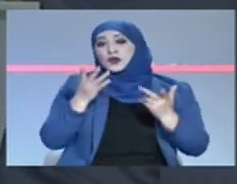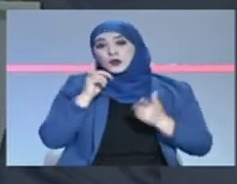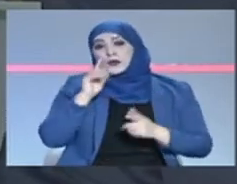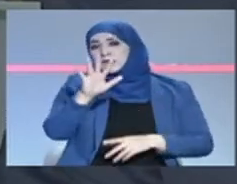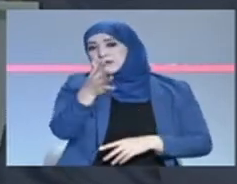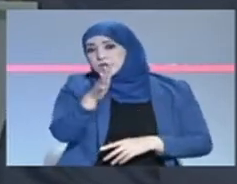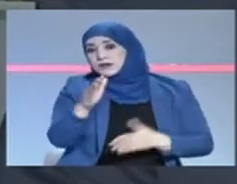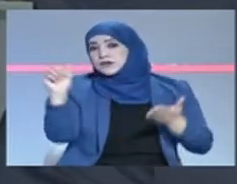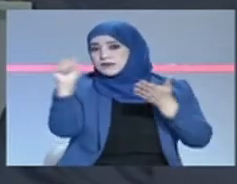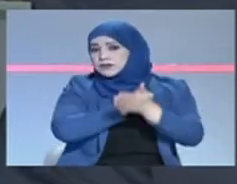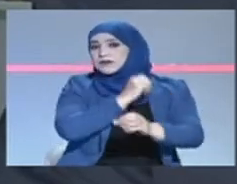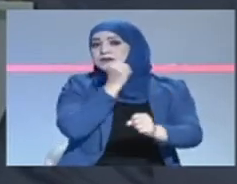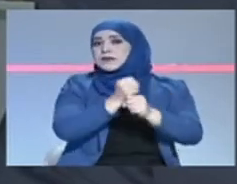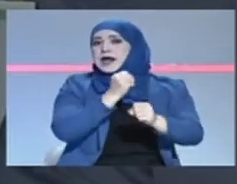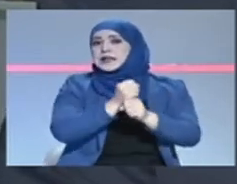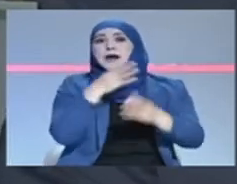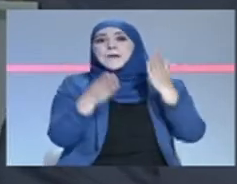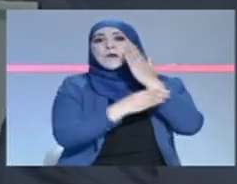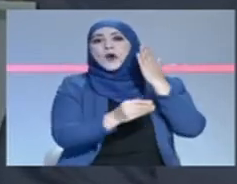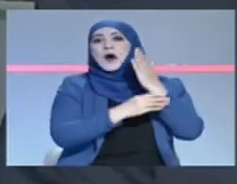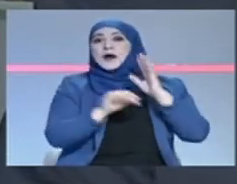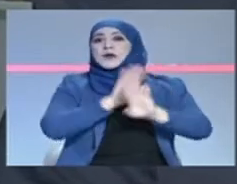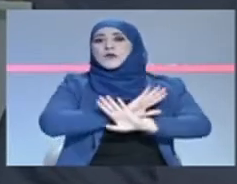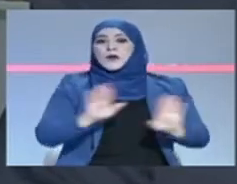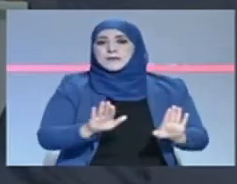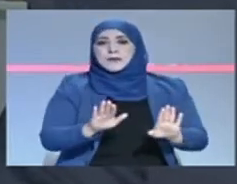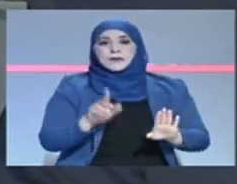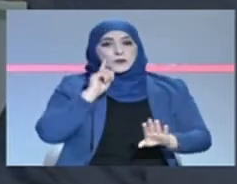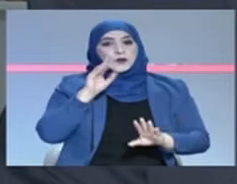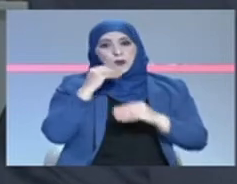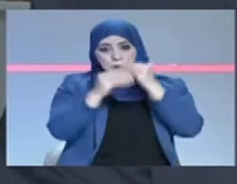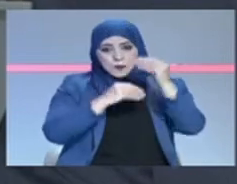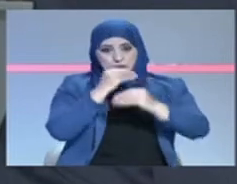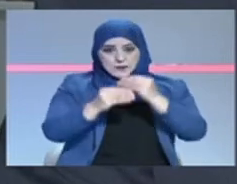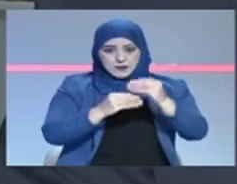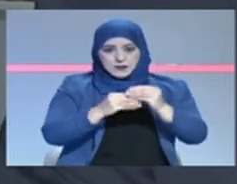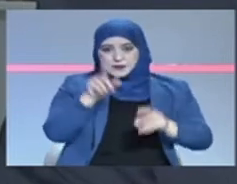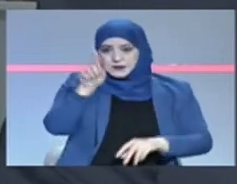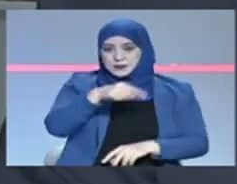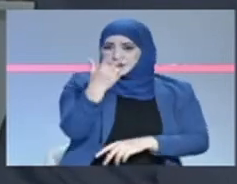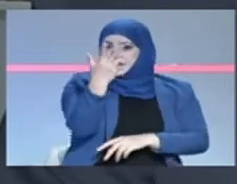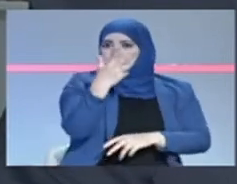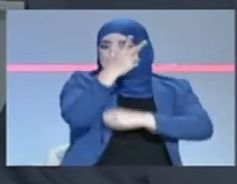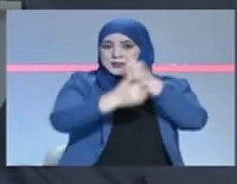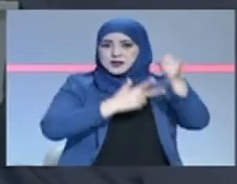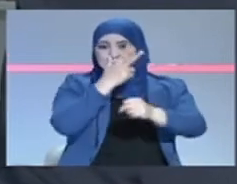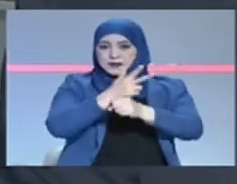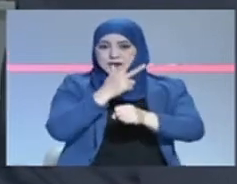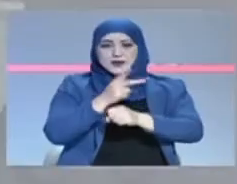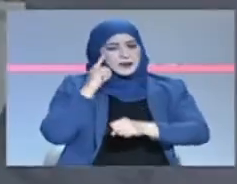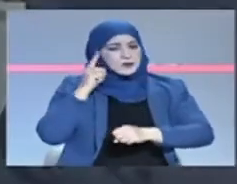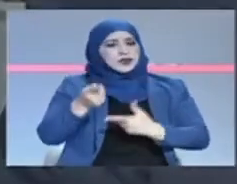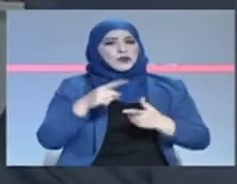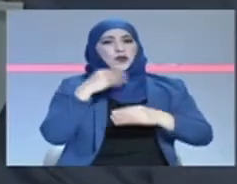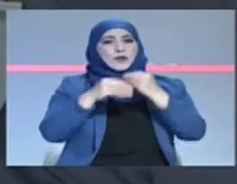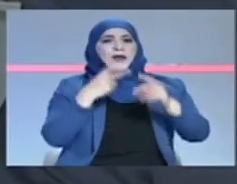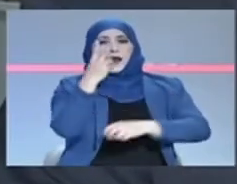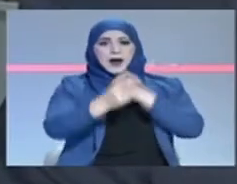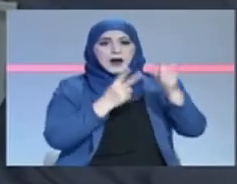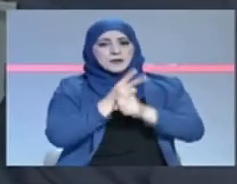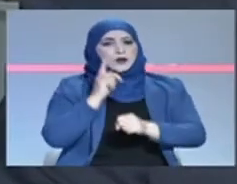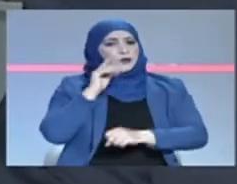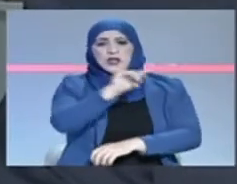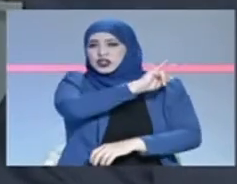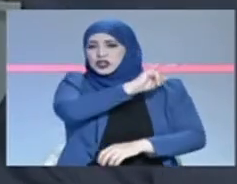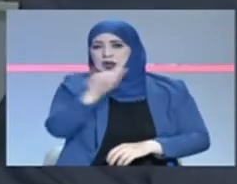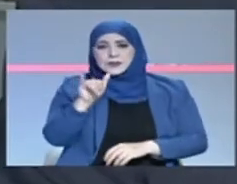من المحو إلى التشطيب لمدة 3 سنوات إلى الإيقاف على العمل لمدة 2 عامين. ولن نرضى